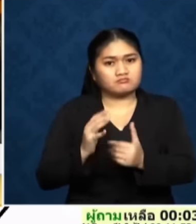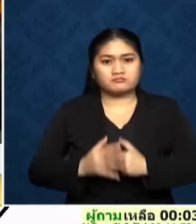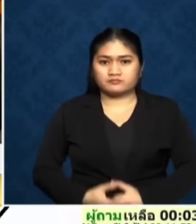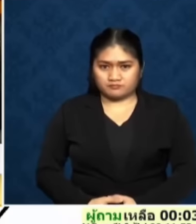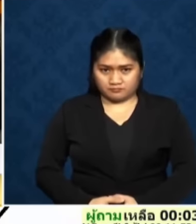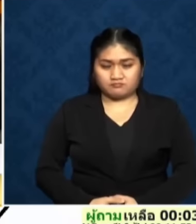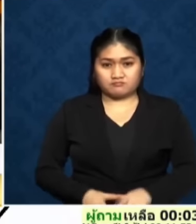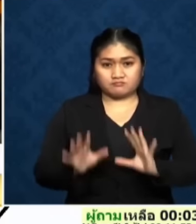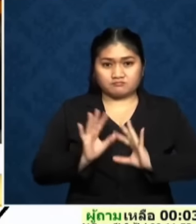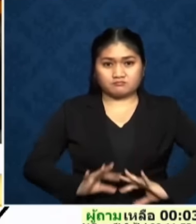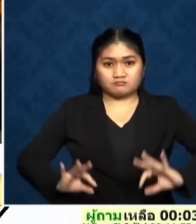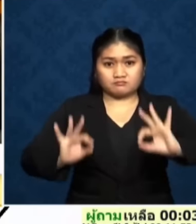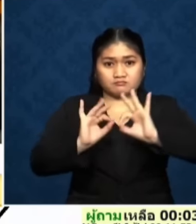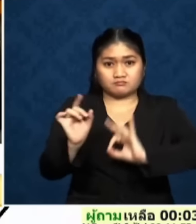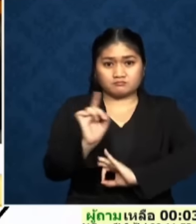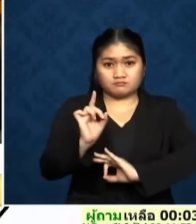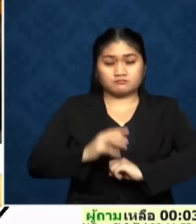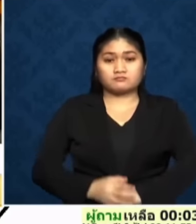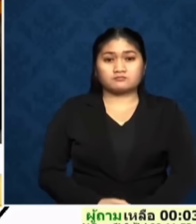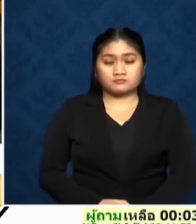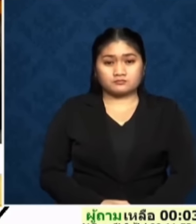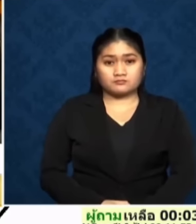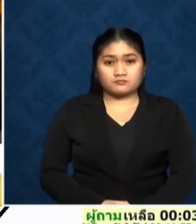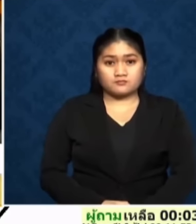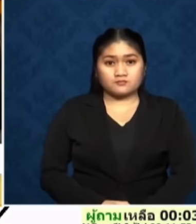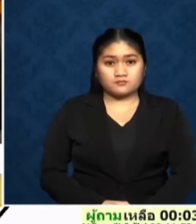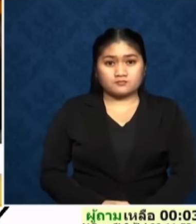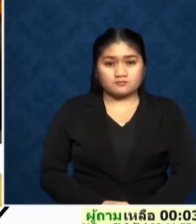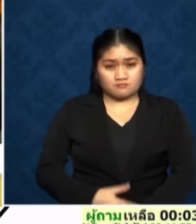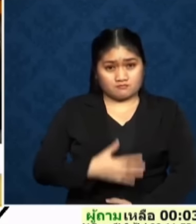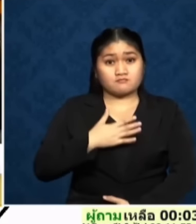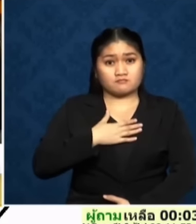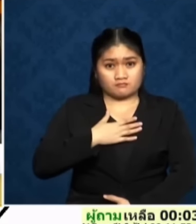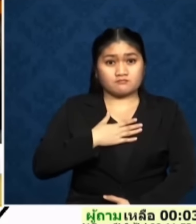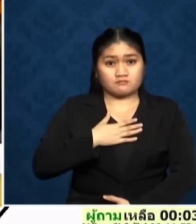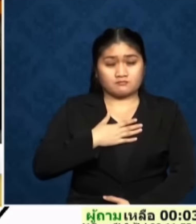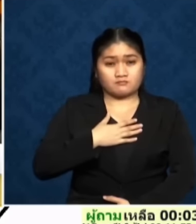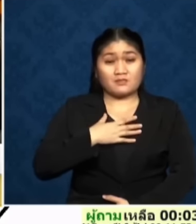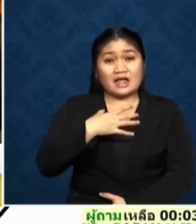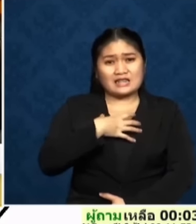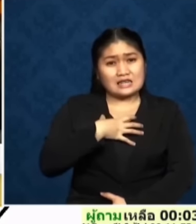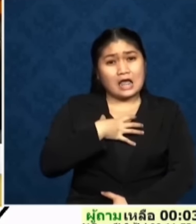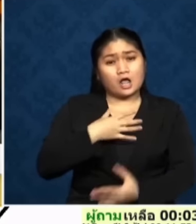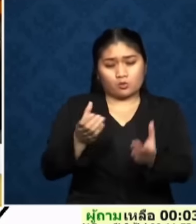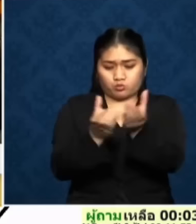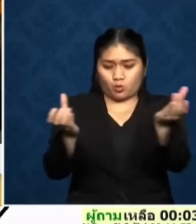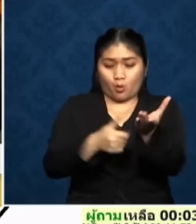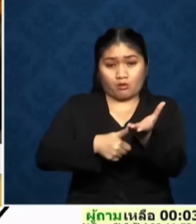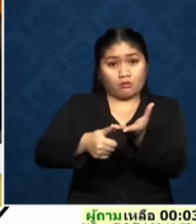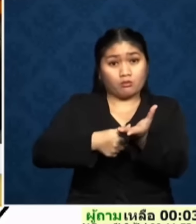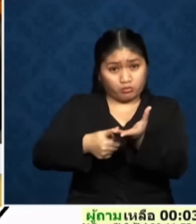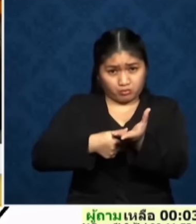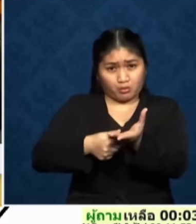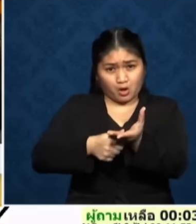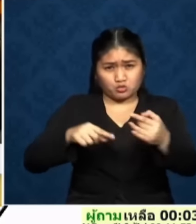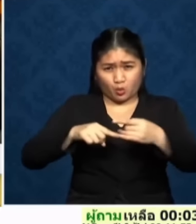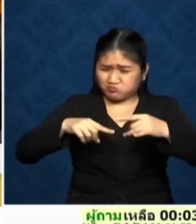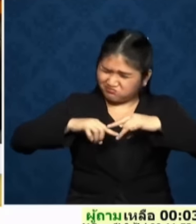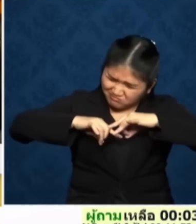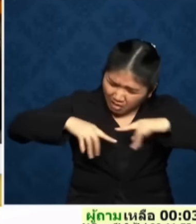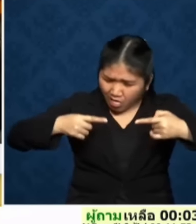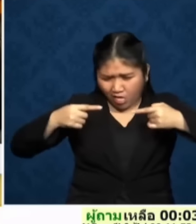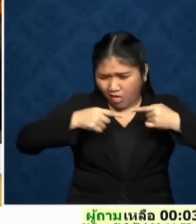สิ่งที่สำคัญในขณะนี้คือว่าเราอยากจะแก้รัฐธรรมนูญแก้ความขัดแย้ง